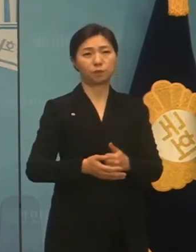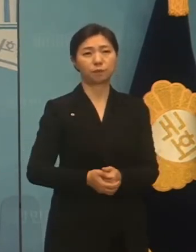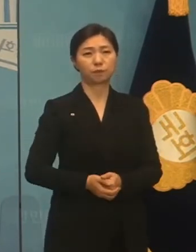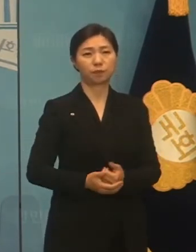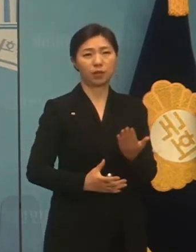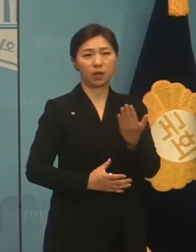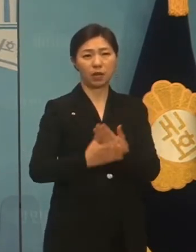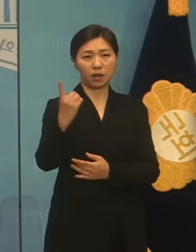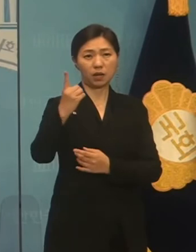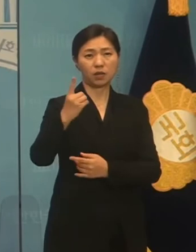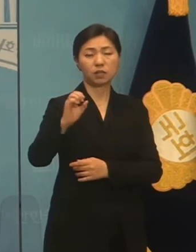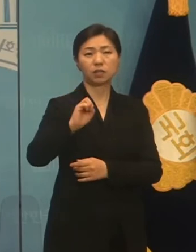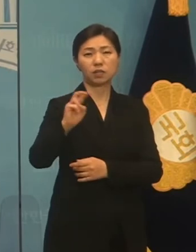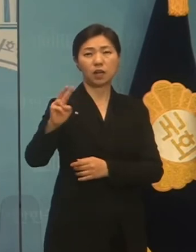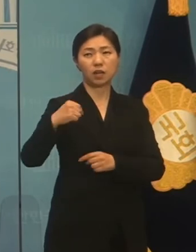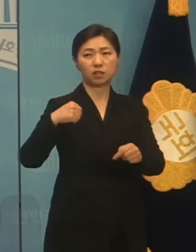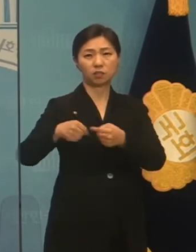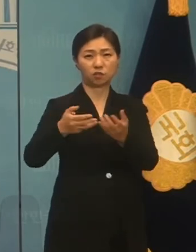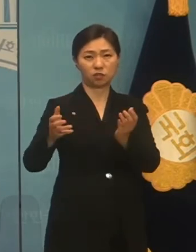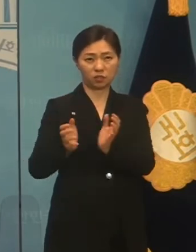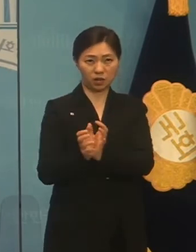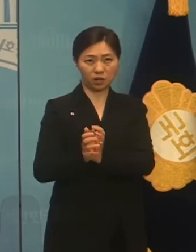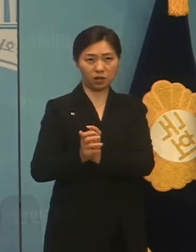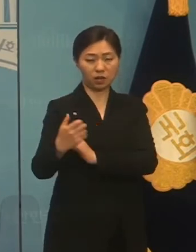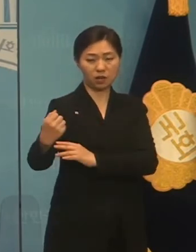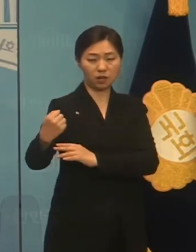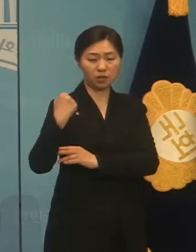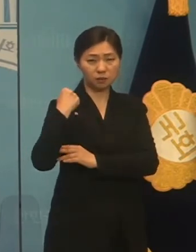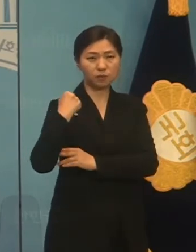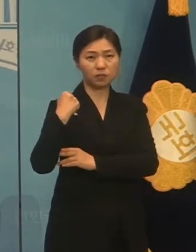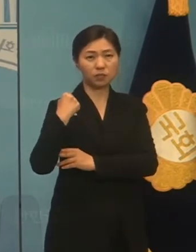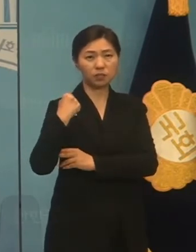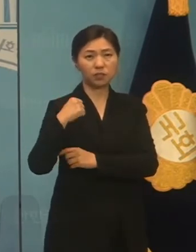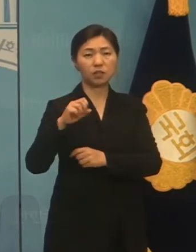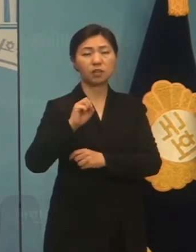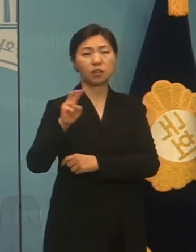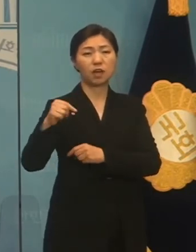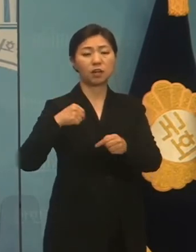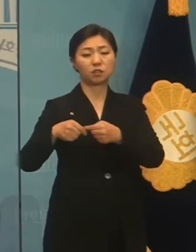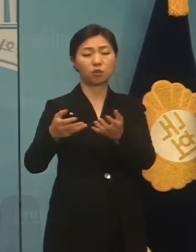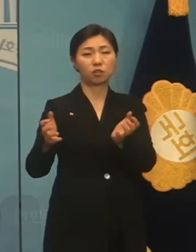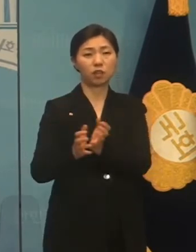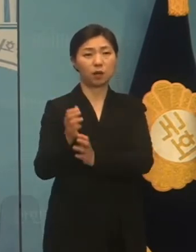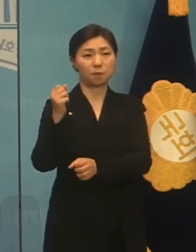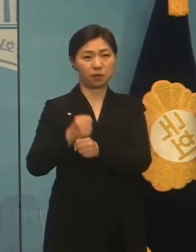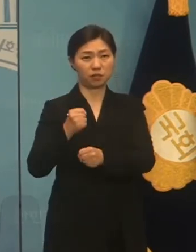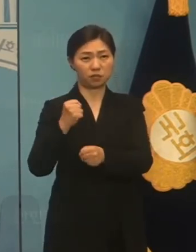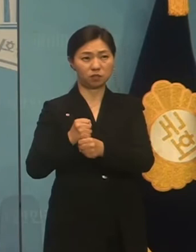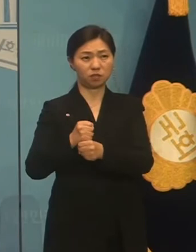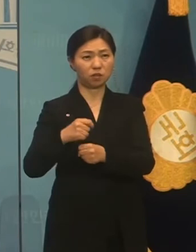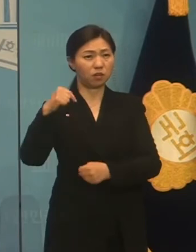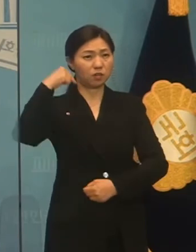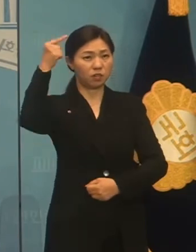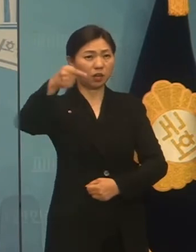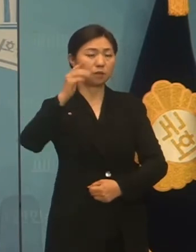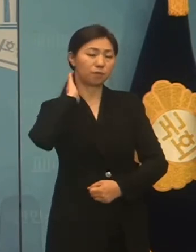하나된 야당, 강한 야당을 만들어서 정권